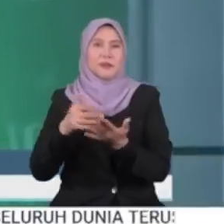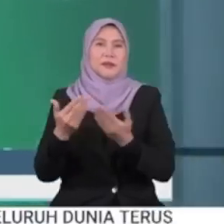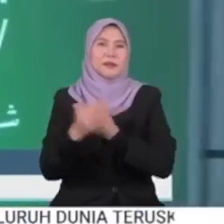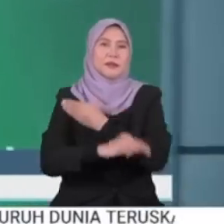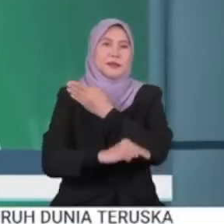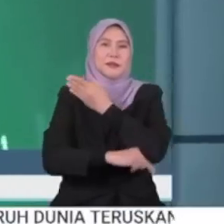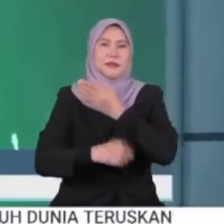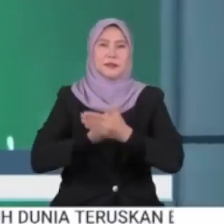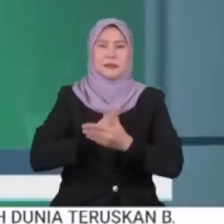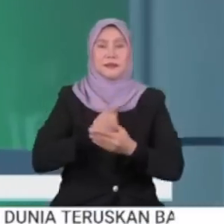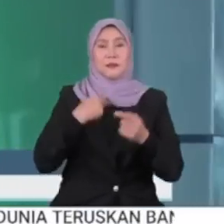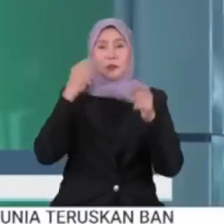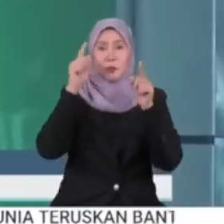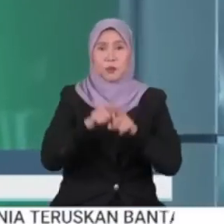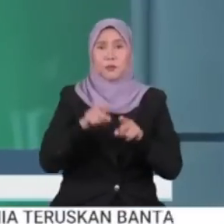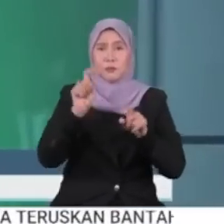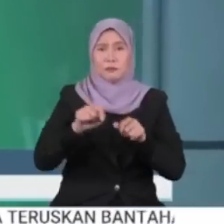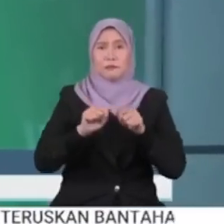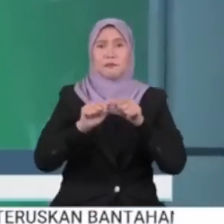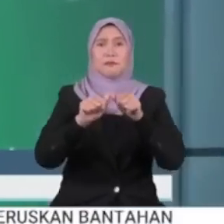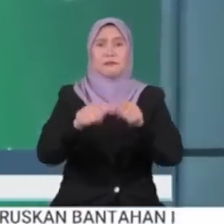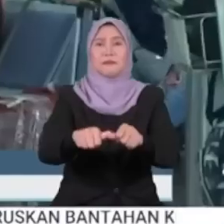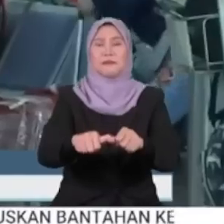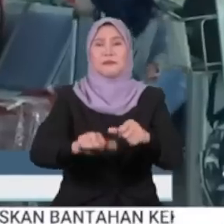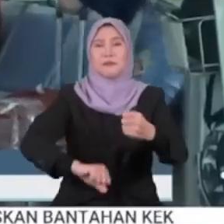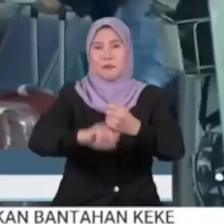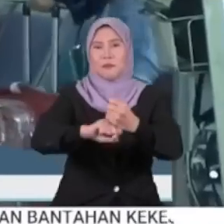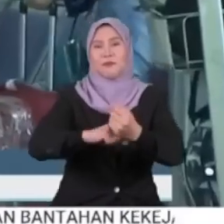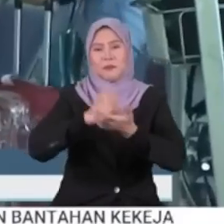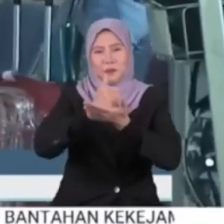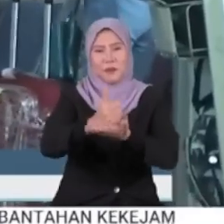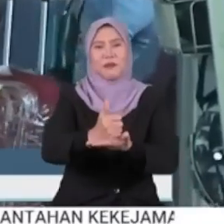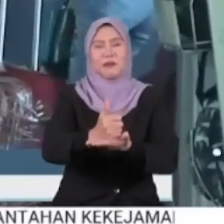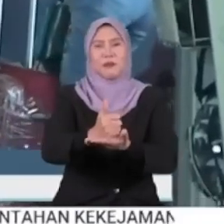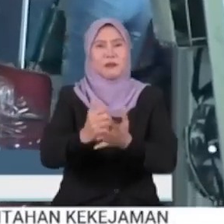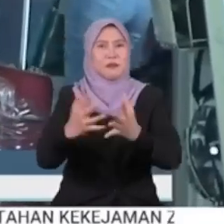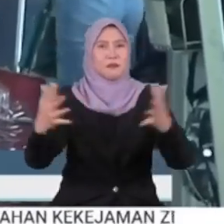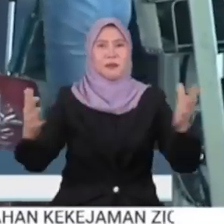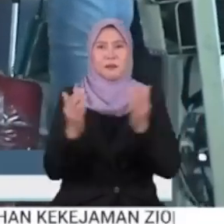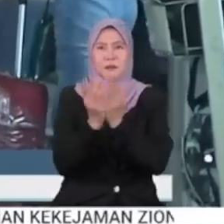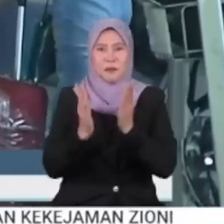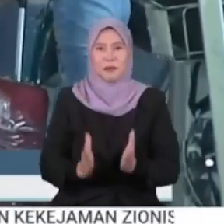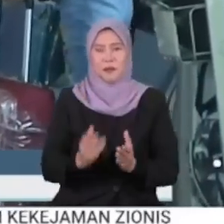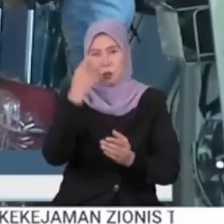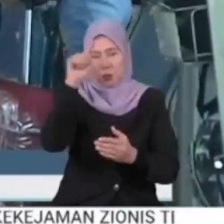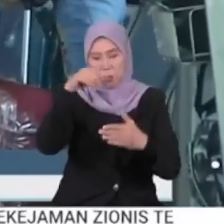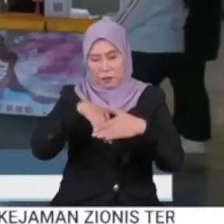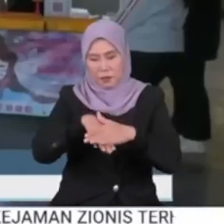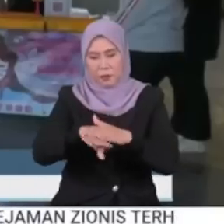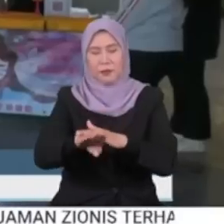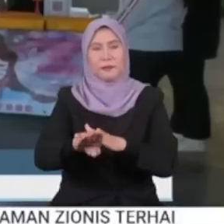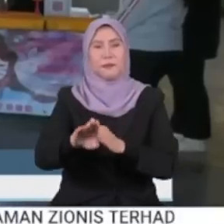sendiri. Saya sangat setuju ia perlu diteruskan untuk membantu student yang lebih ramai untuk kemasukan